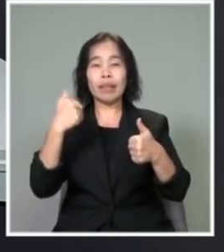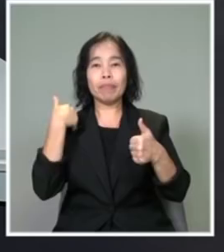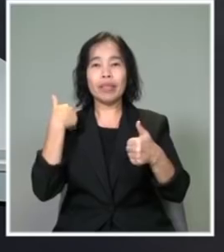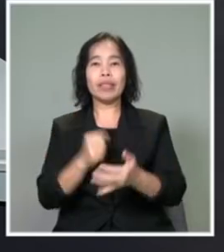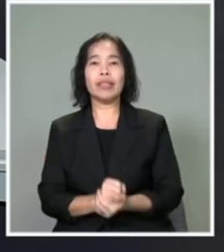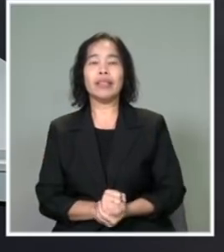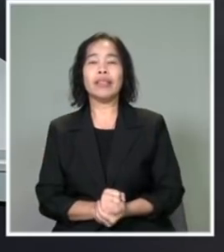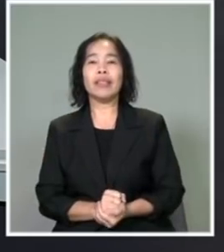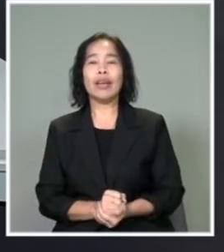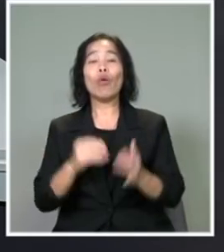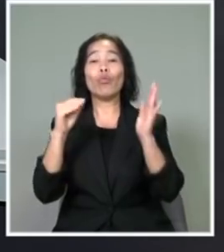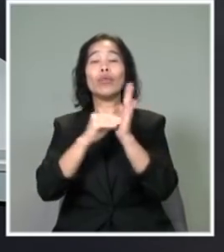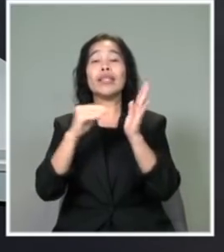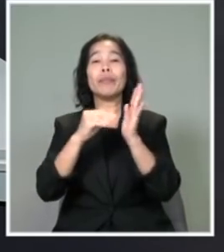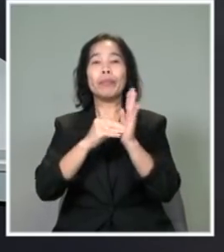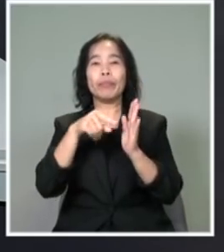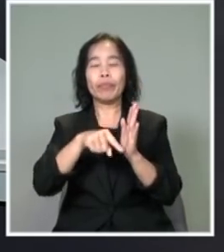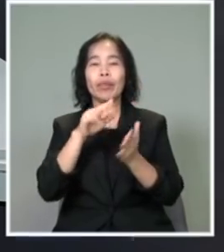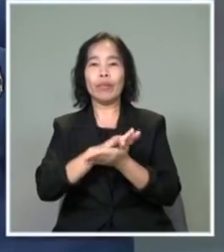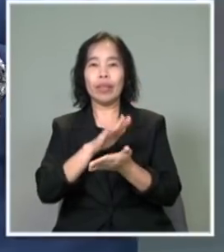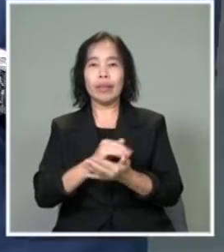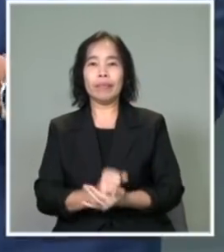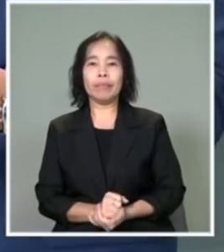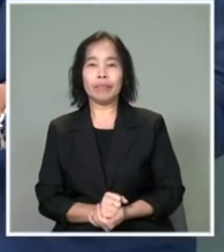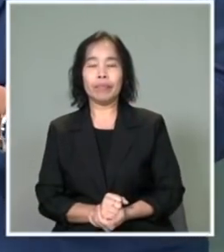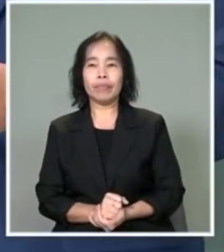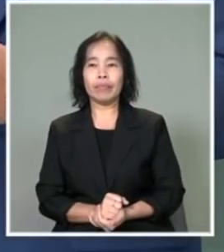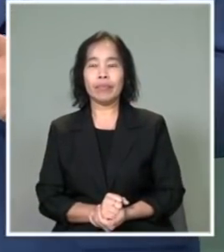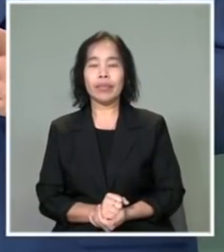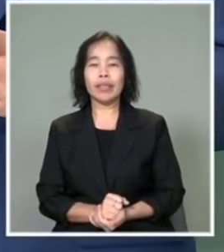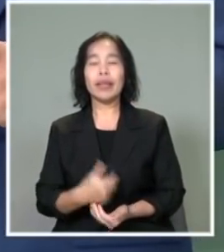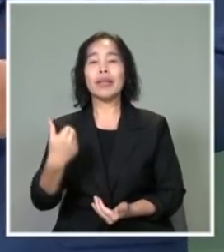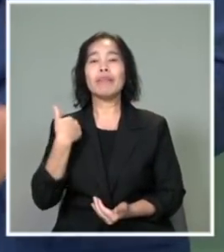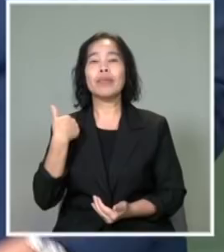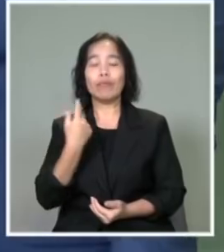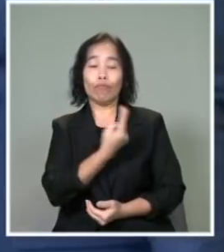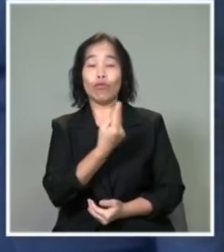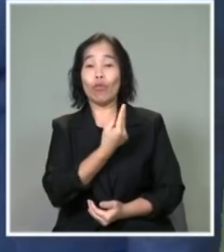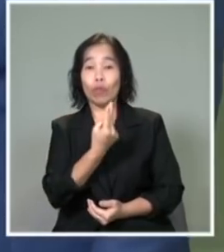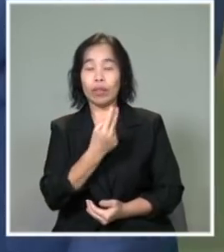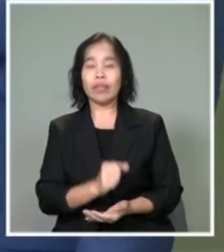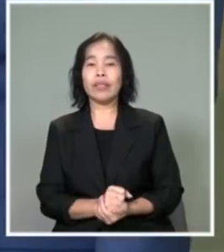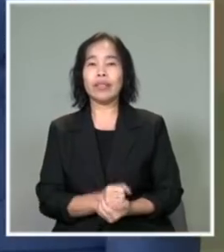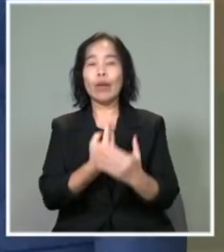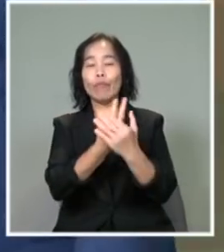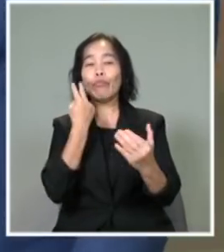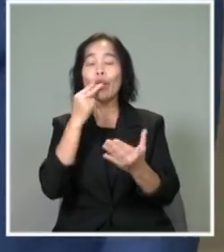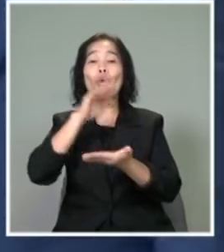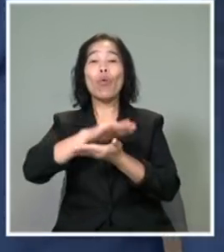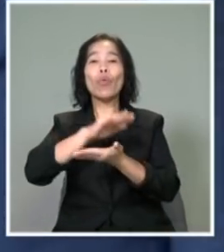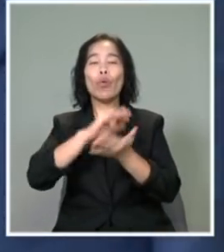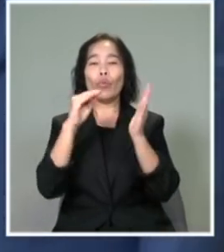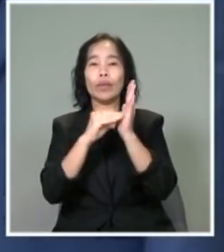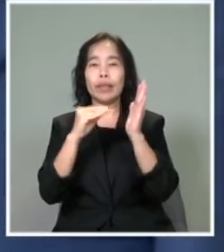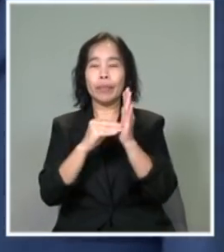เทพศิรินทร์บ้างนะครับวันนี้เนี่ยมีมา2คนนะครับสวัสดีครับนะฮะทั้งทรงพลพลายเมืองนะครับแล้วก็รัตนันอินแป้นนะครับเดี๋ยวคุยกับรัตนันก่อนนะ